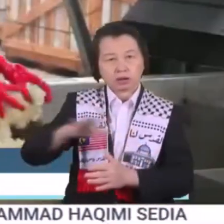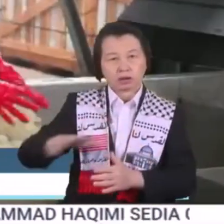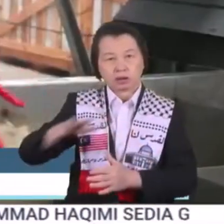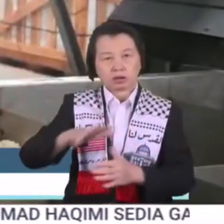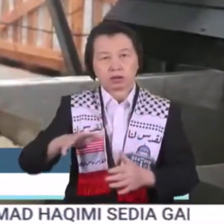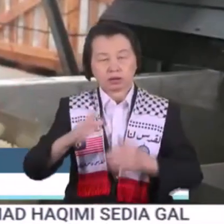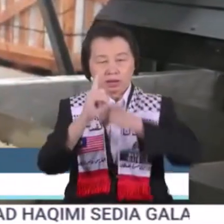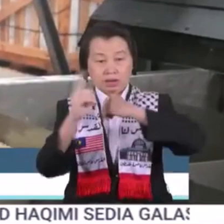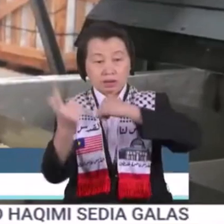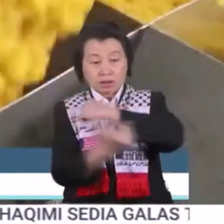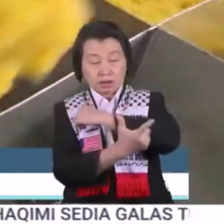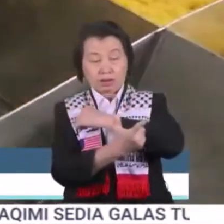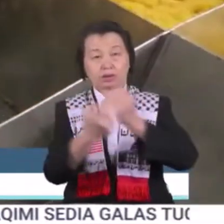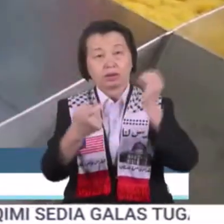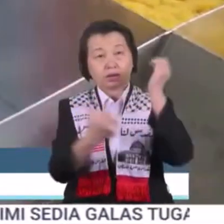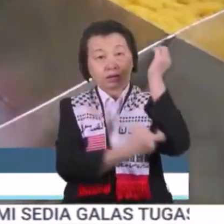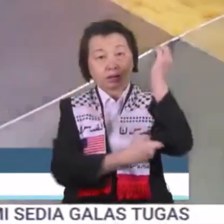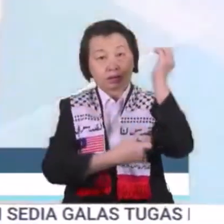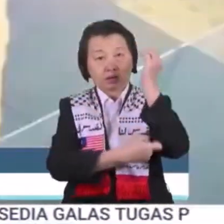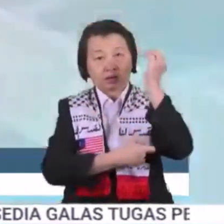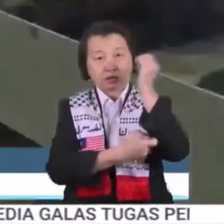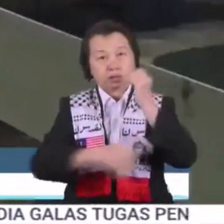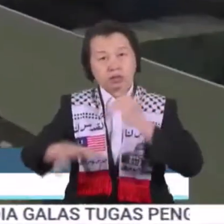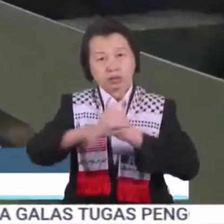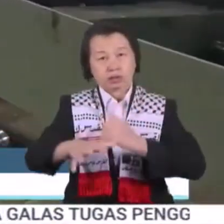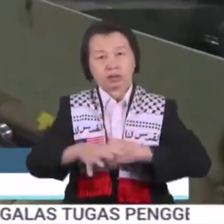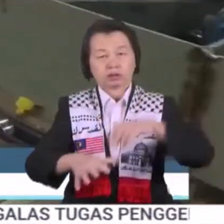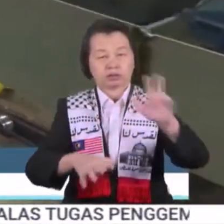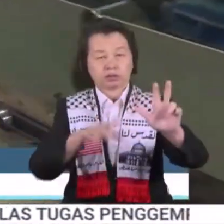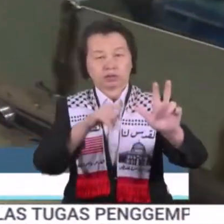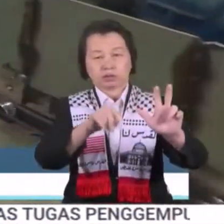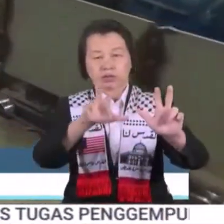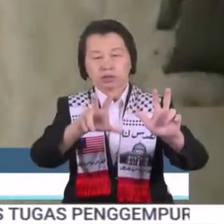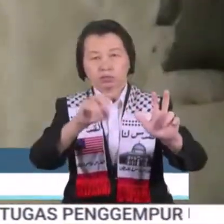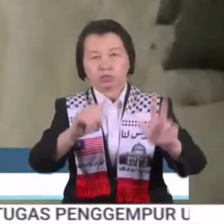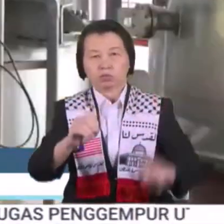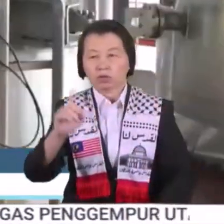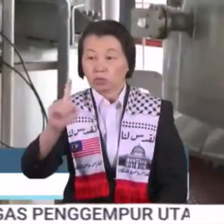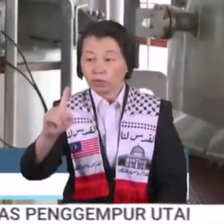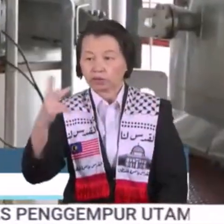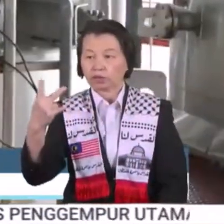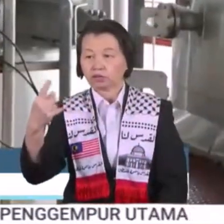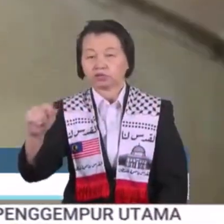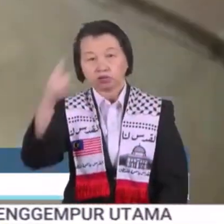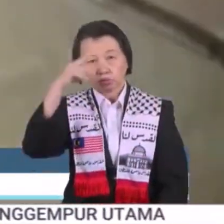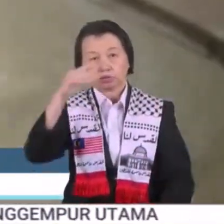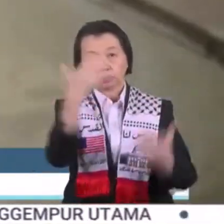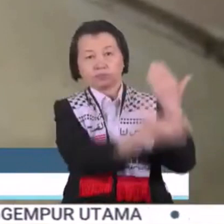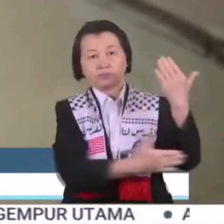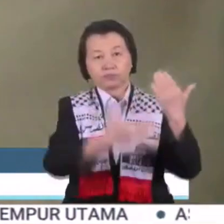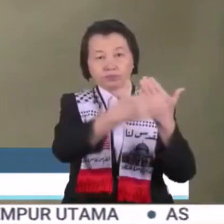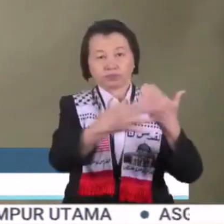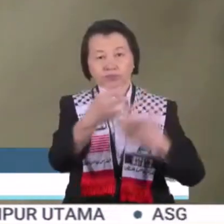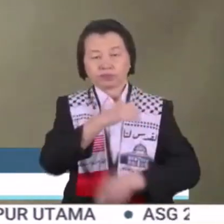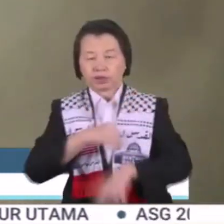peringkat ladang untuk getah berkenaan ialah RM3.30 sekilogram untuk Semenanjung